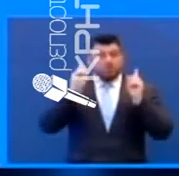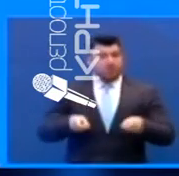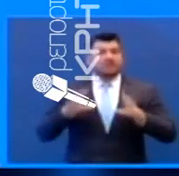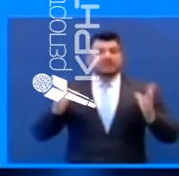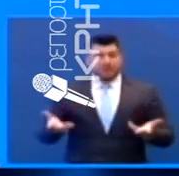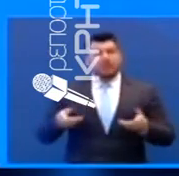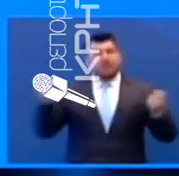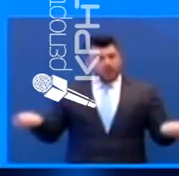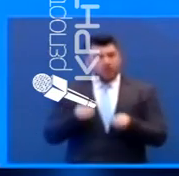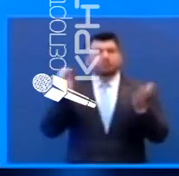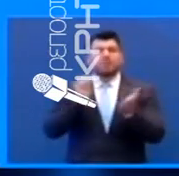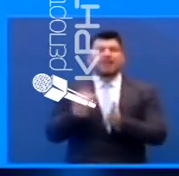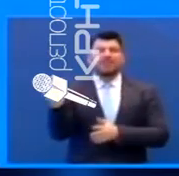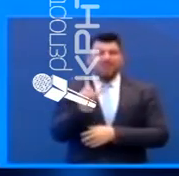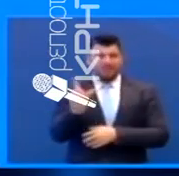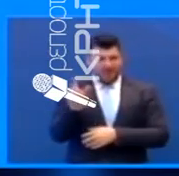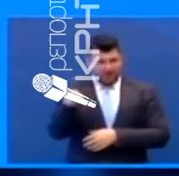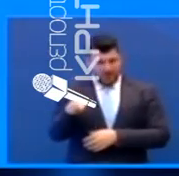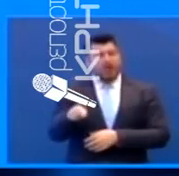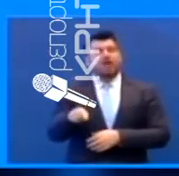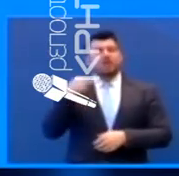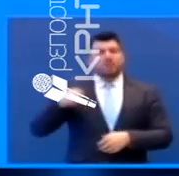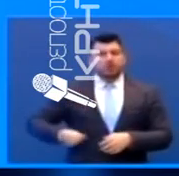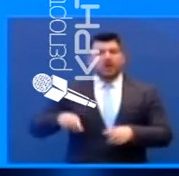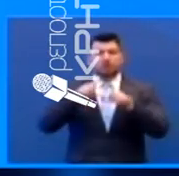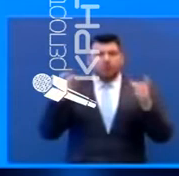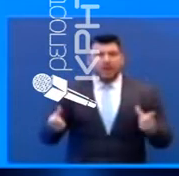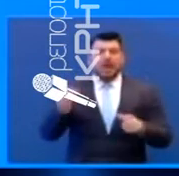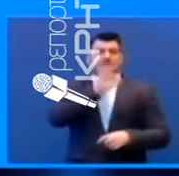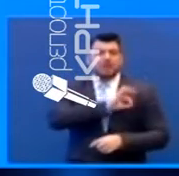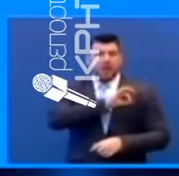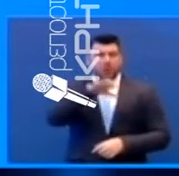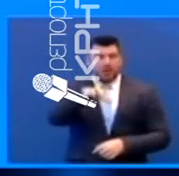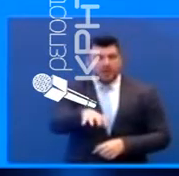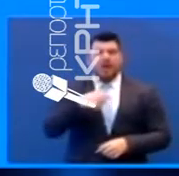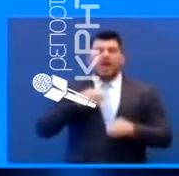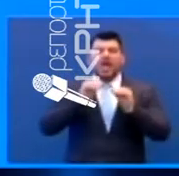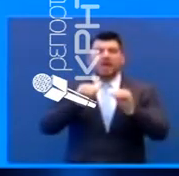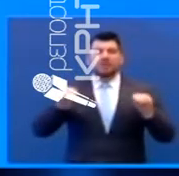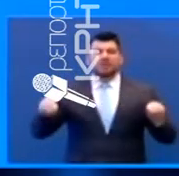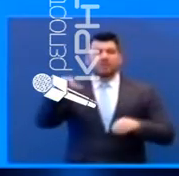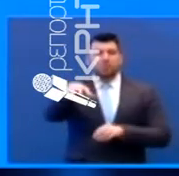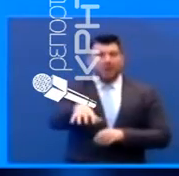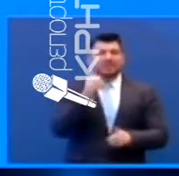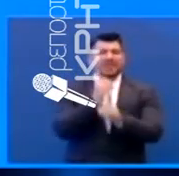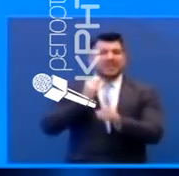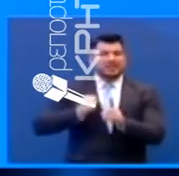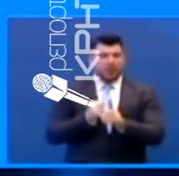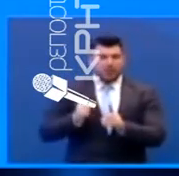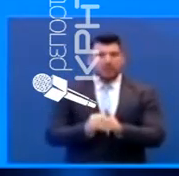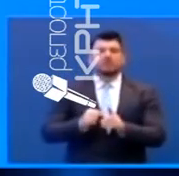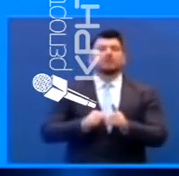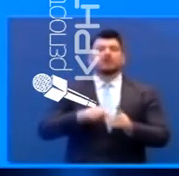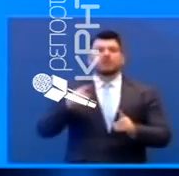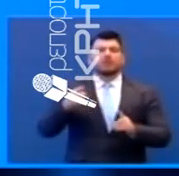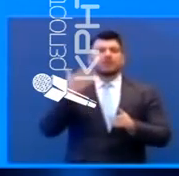Ιουνίου 2020, τα δημοτικά σχολεία και τα νηπιαγωγεία, οι εκπαιδευτικές μονάδες ειδικής αγωγής όλων των βαθμίδων, καθώς και η